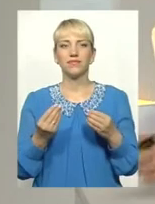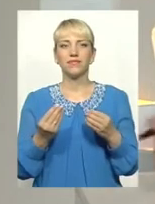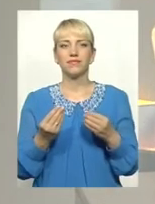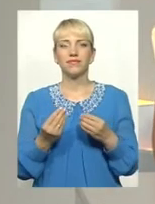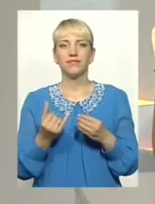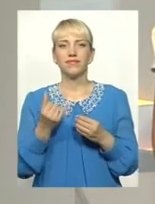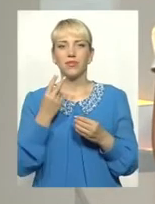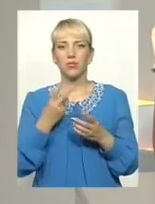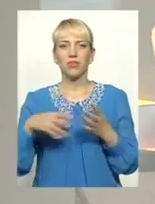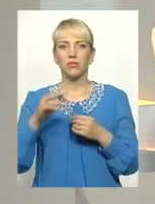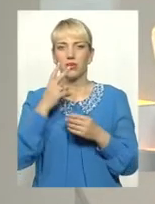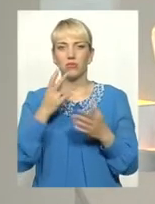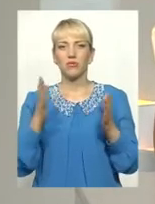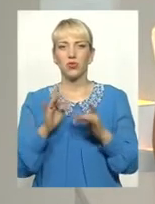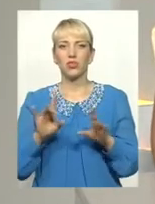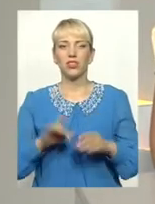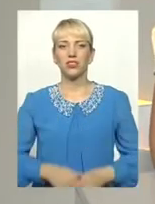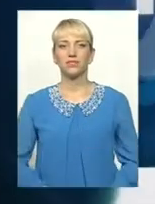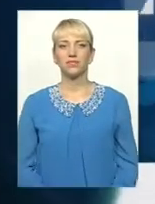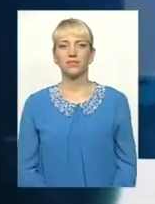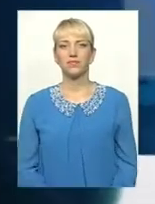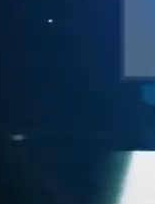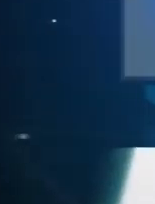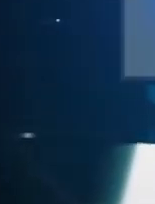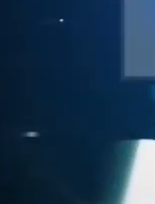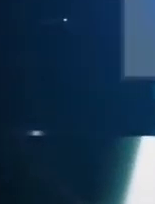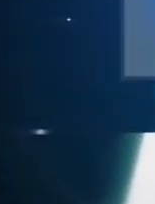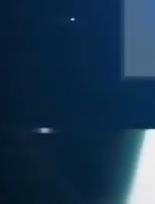Зараз ми побачимо все у сюжеті. Прошу.